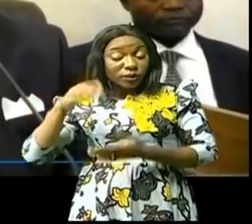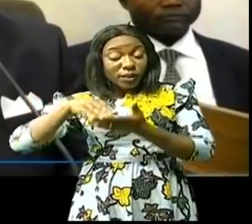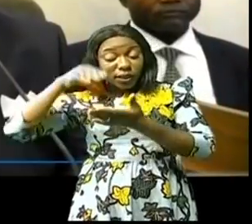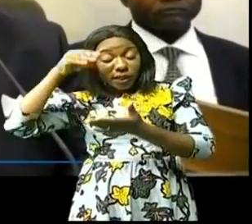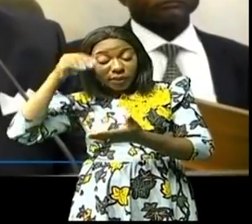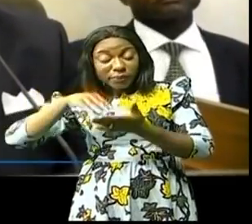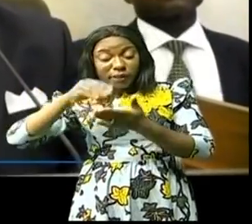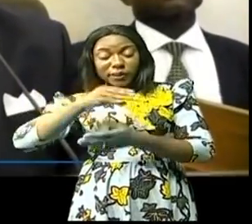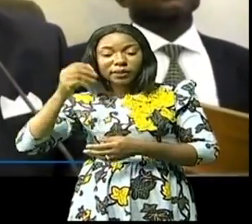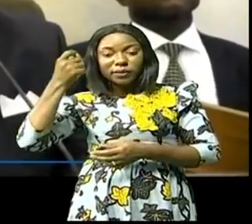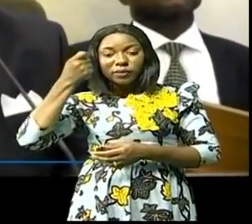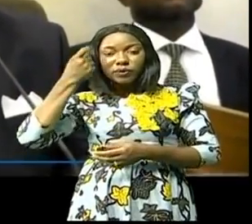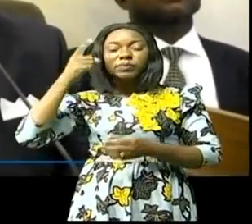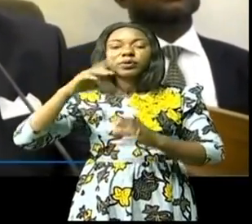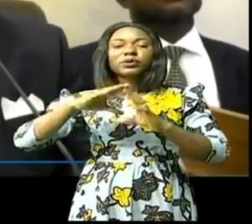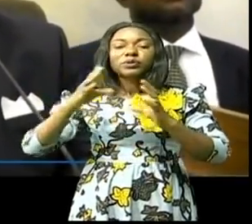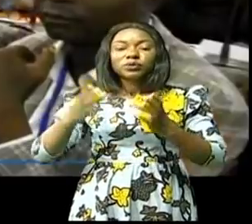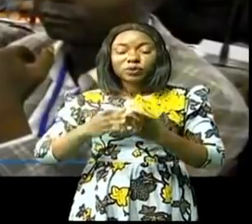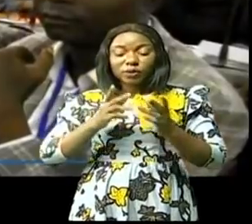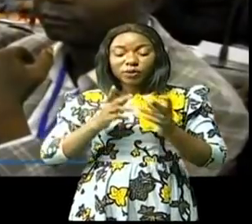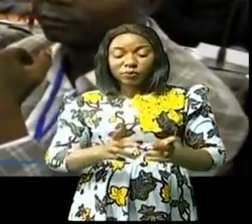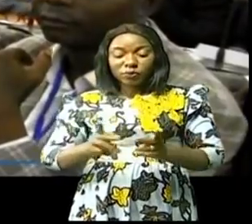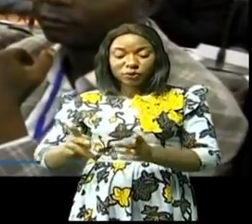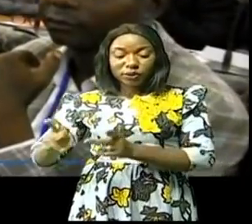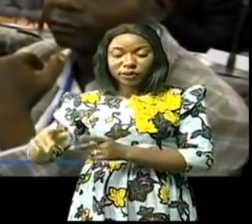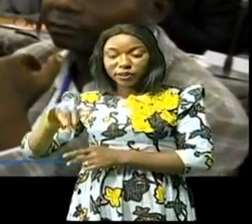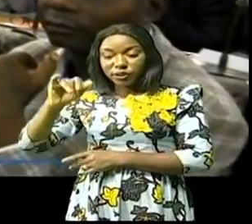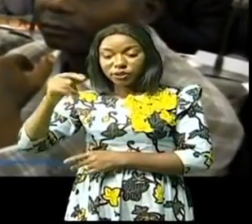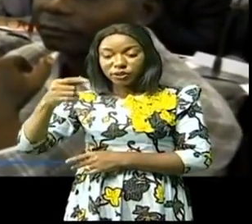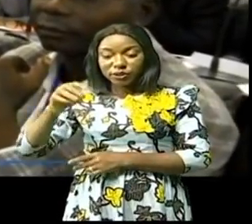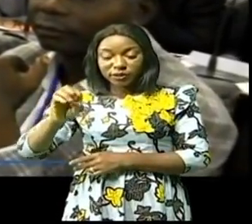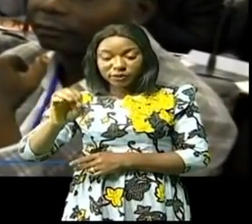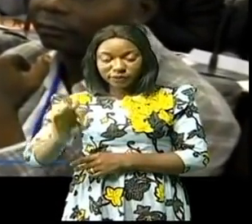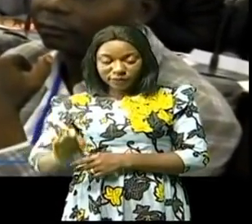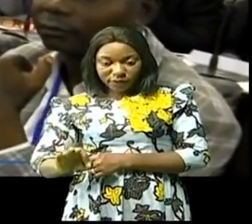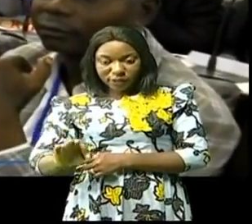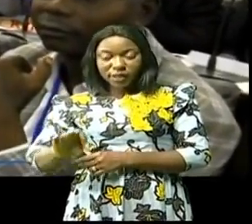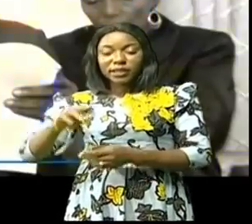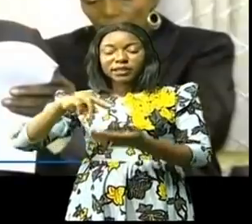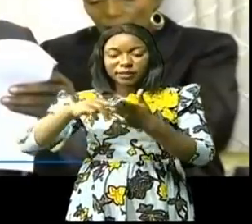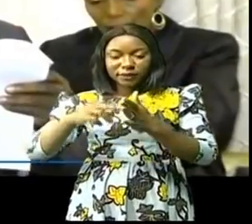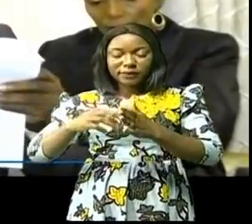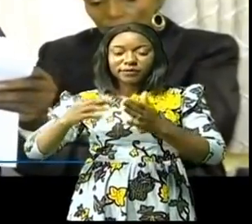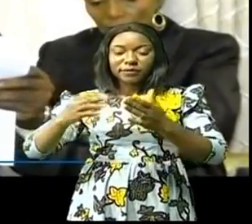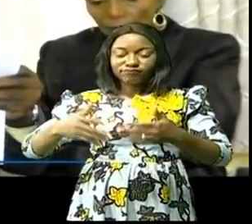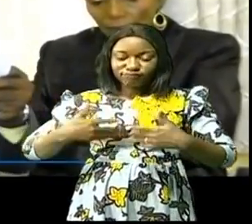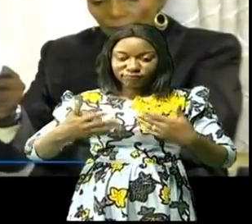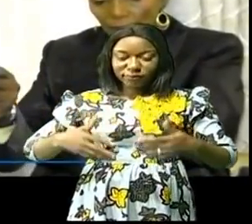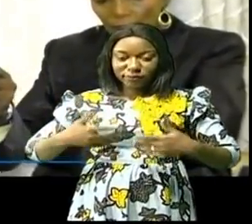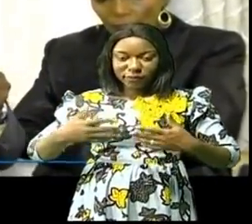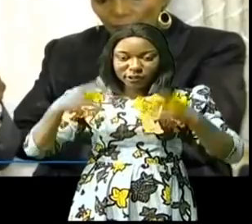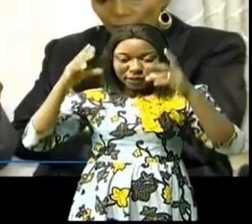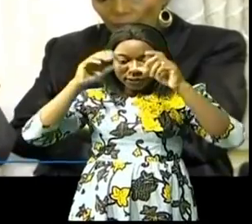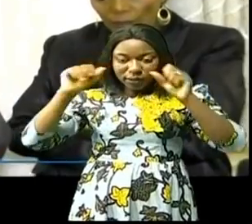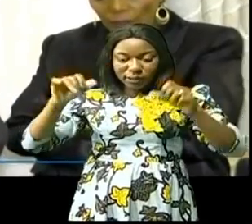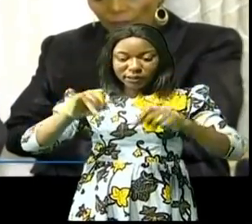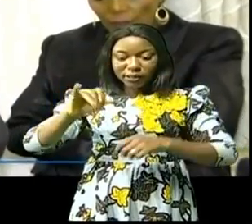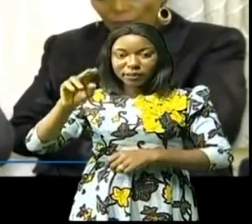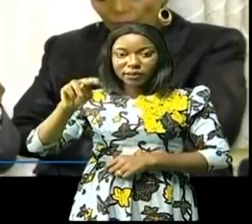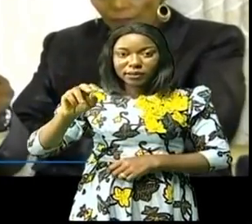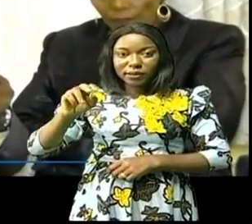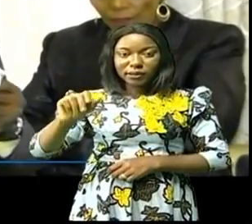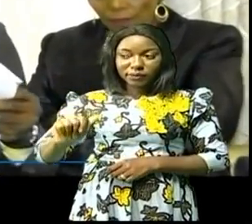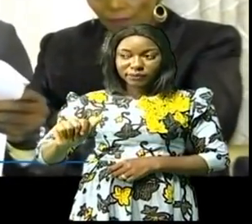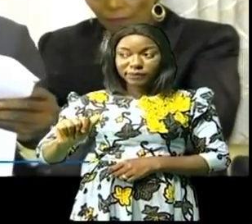et comprendre tout sur le processus IGF. Une initiative saluée par le président de l'INAP, Fidel